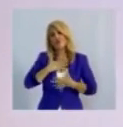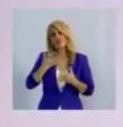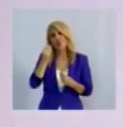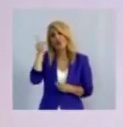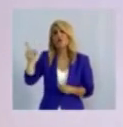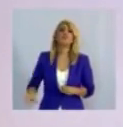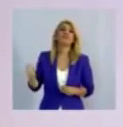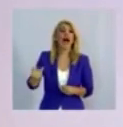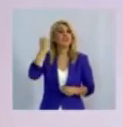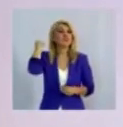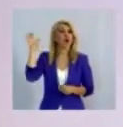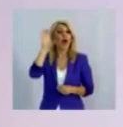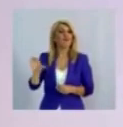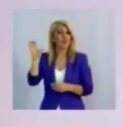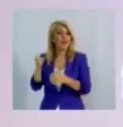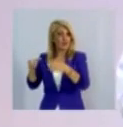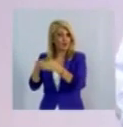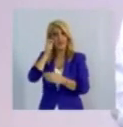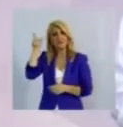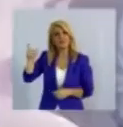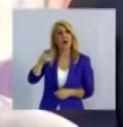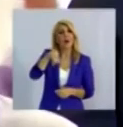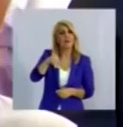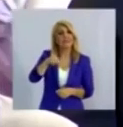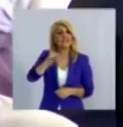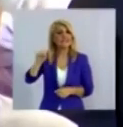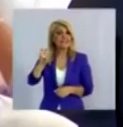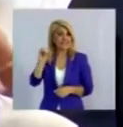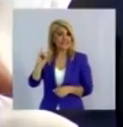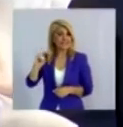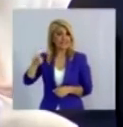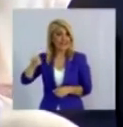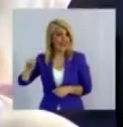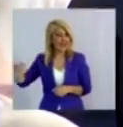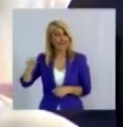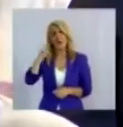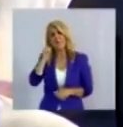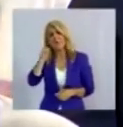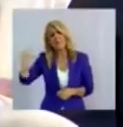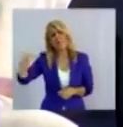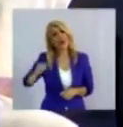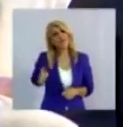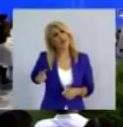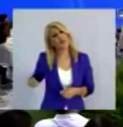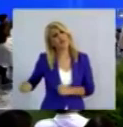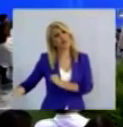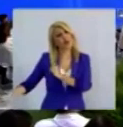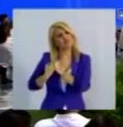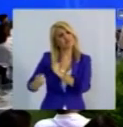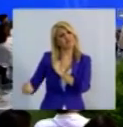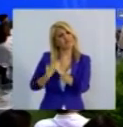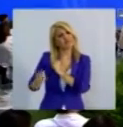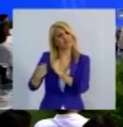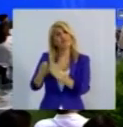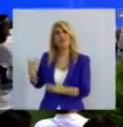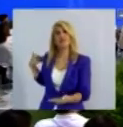Ευρωπαϊκής Επιτροπής, Μαργαρίτη Σχοινά, ο οποίος στέκεται πάντα συμπαραστάτη στην προσπάθειά μας. Και σας διαβεβαιώνουμε ότι και σε